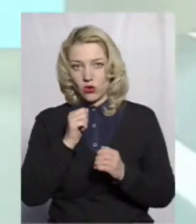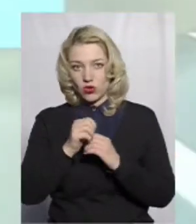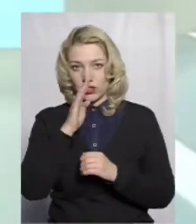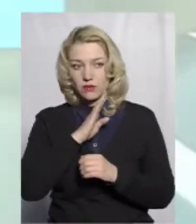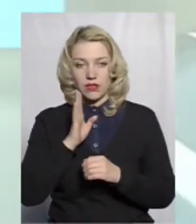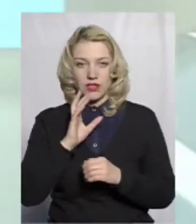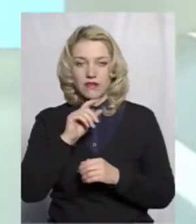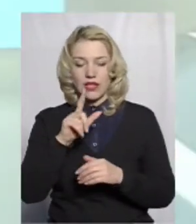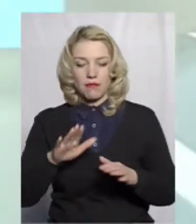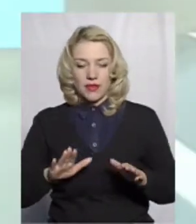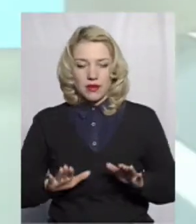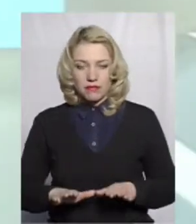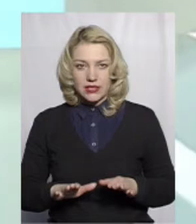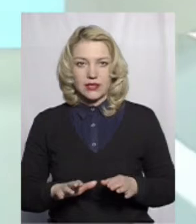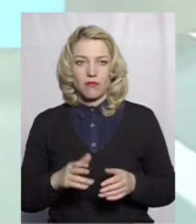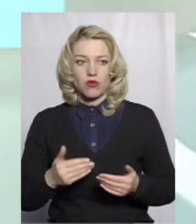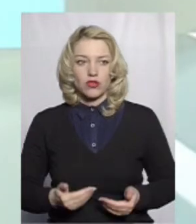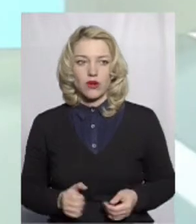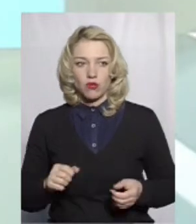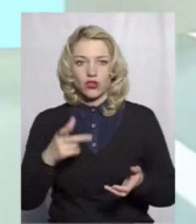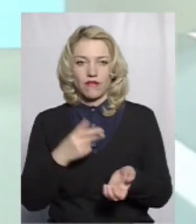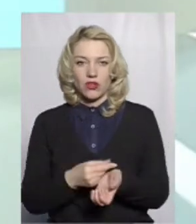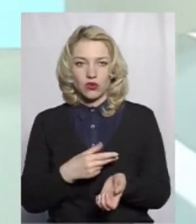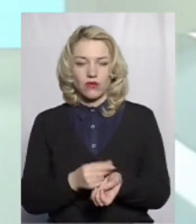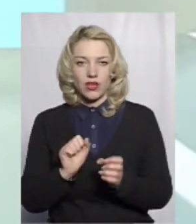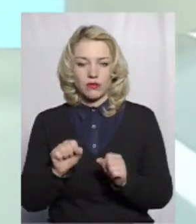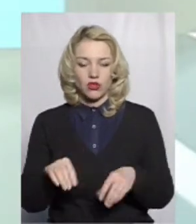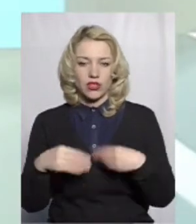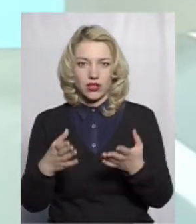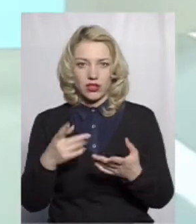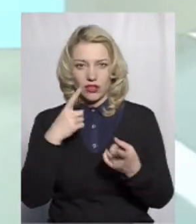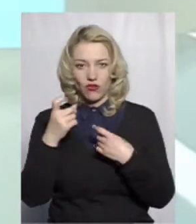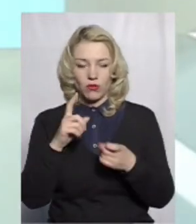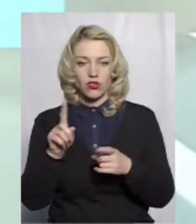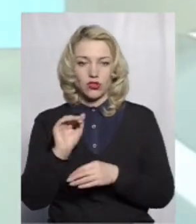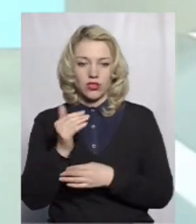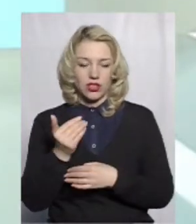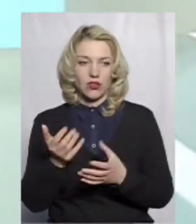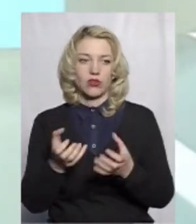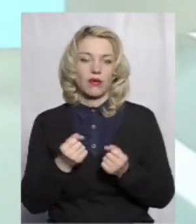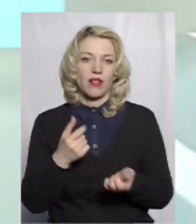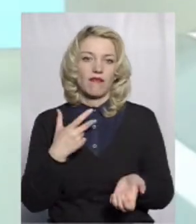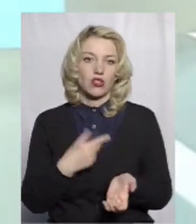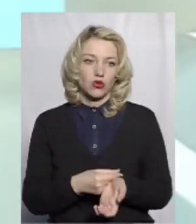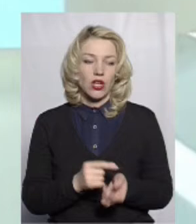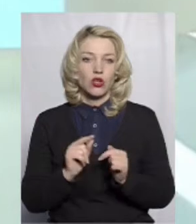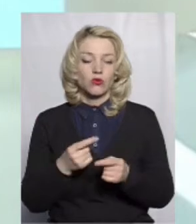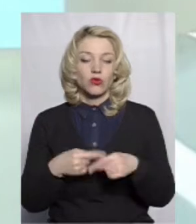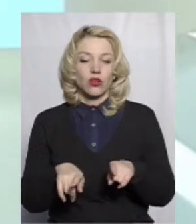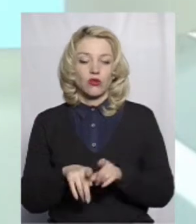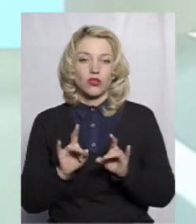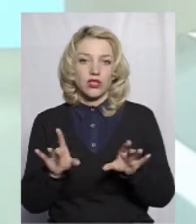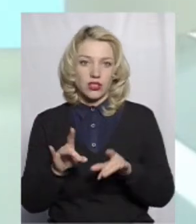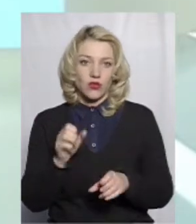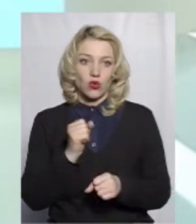місцем проживання у свого лікаря може пройти вакцинування, надати інформацію, що дитина отримала вакцинацію. Тому таку роз'яснену